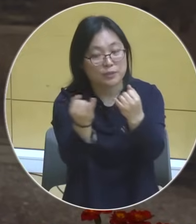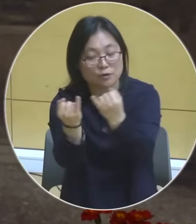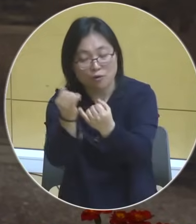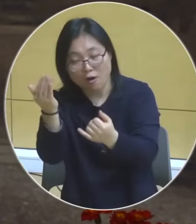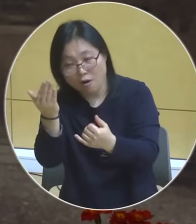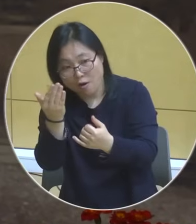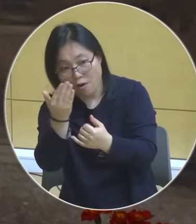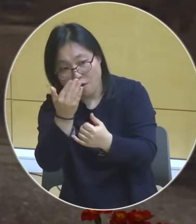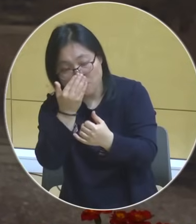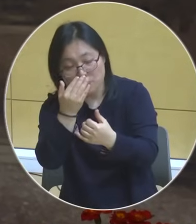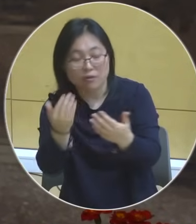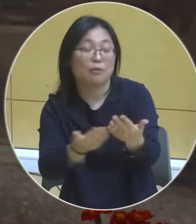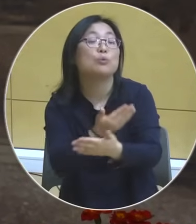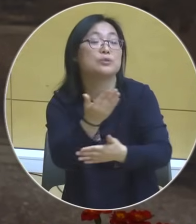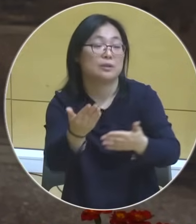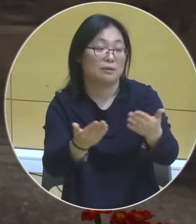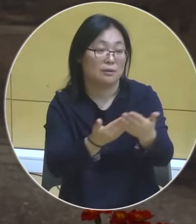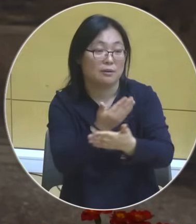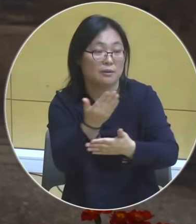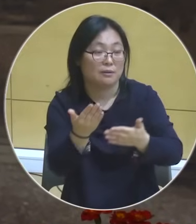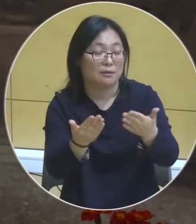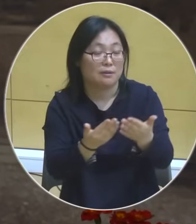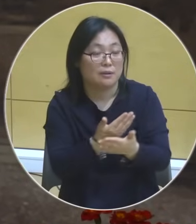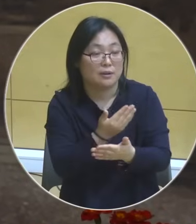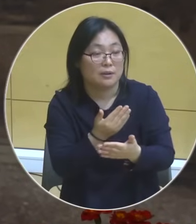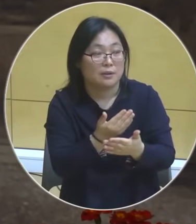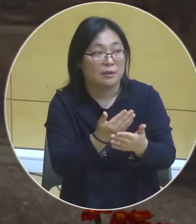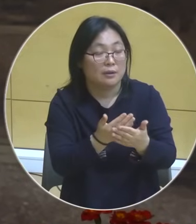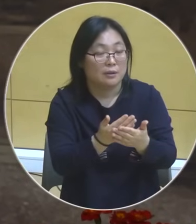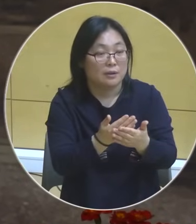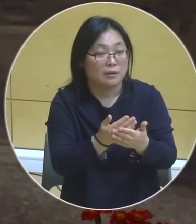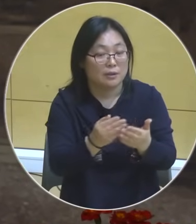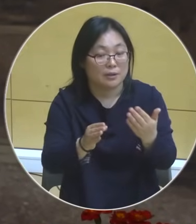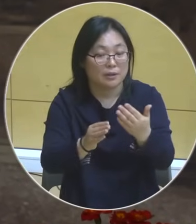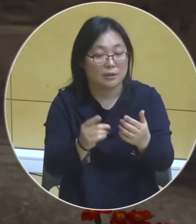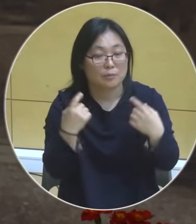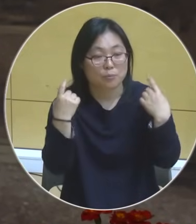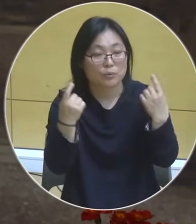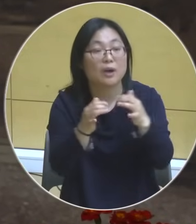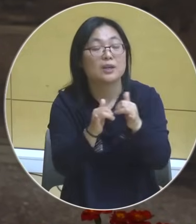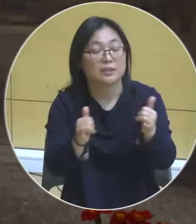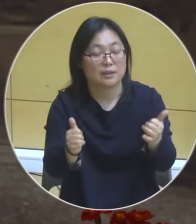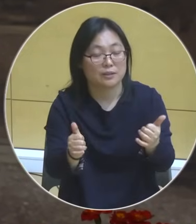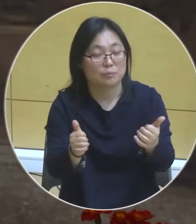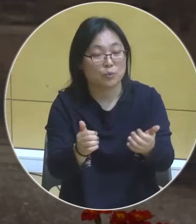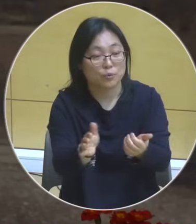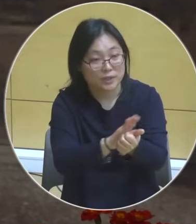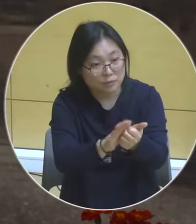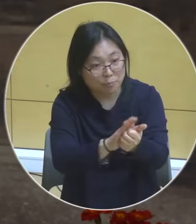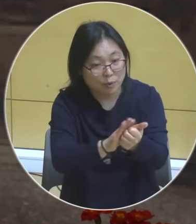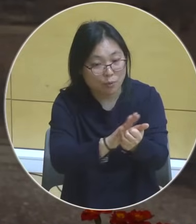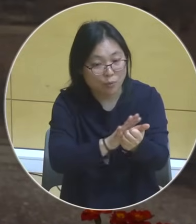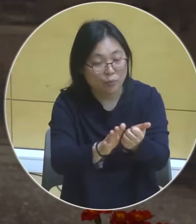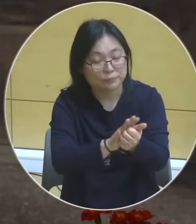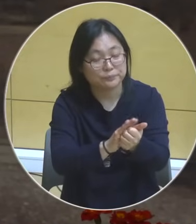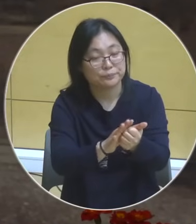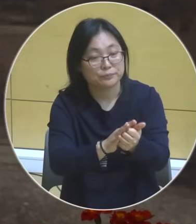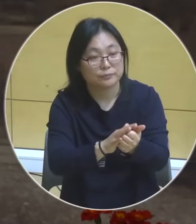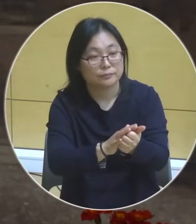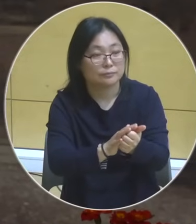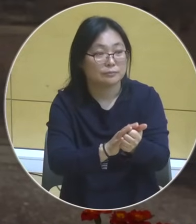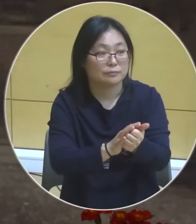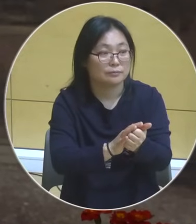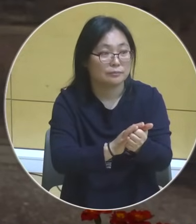거룩한 입맞춤으로 서로 교제했습니다. 그들이 나그네를 대접했습니다. 침상을 더럽히지 않으면서도, 그리고